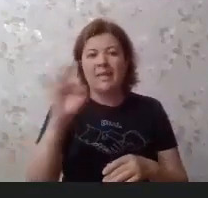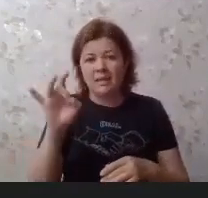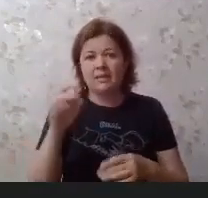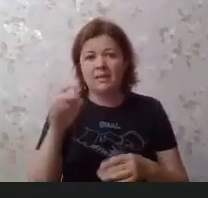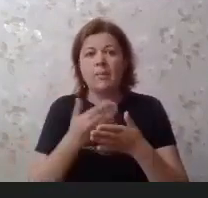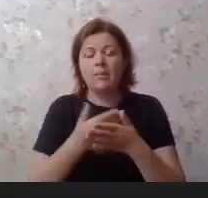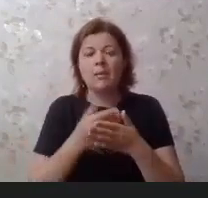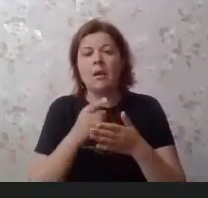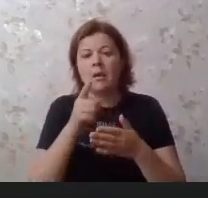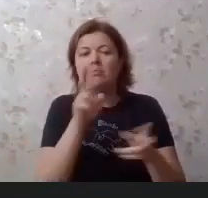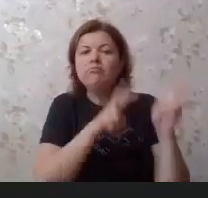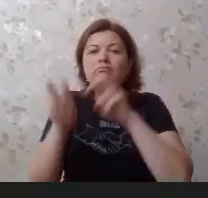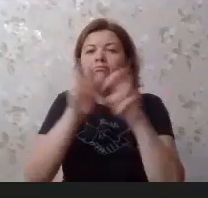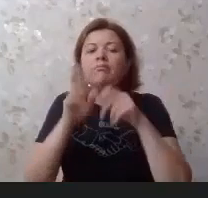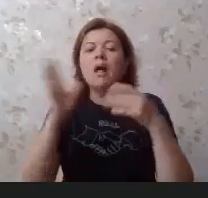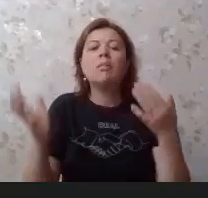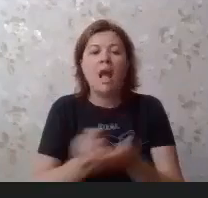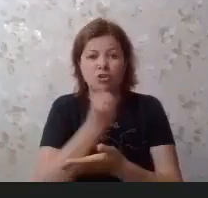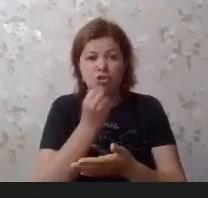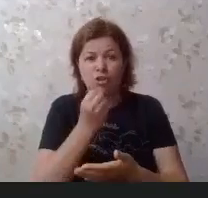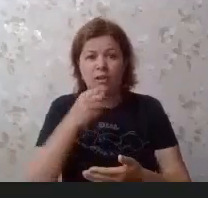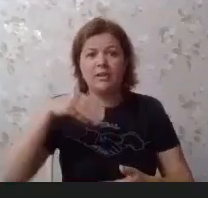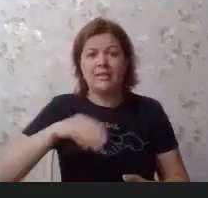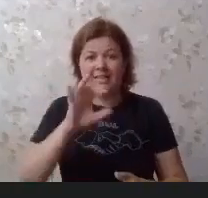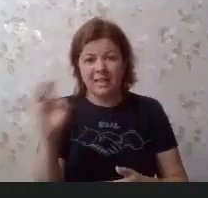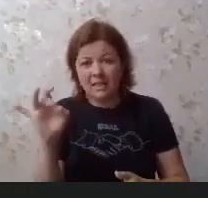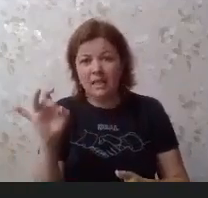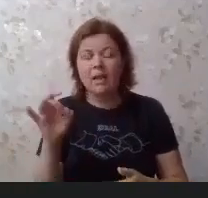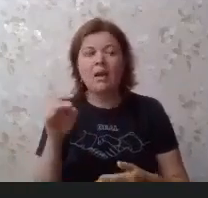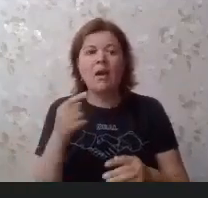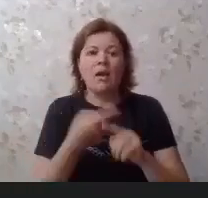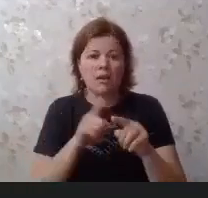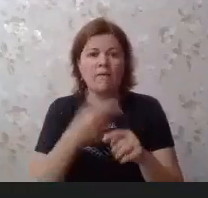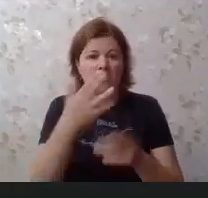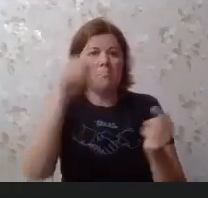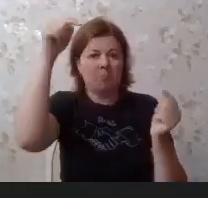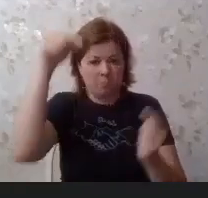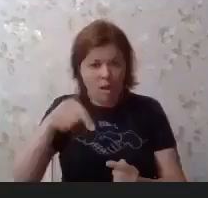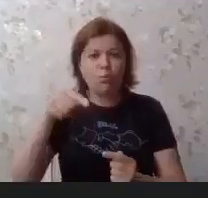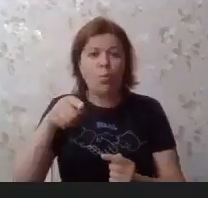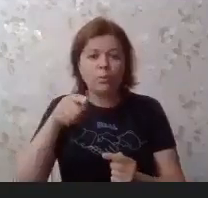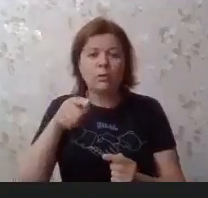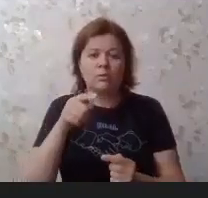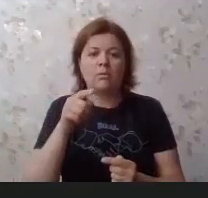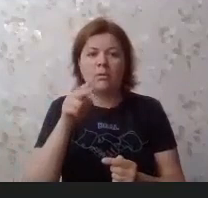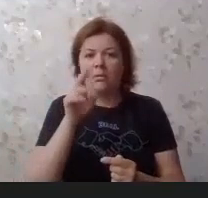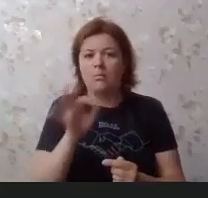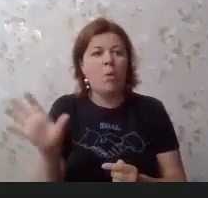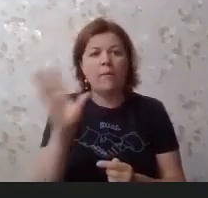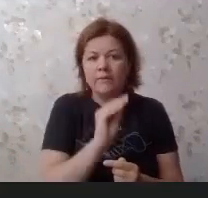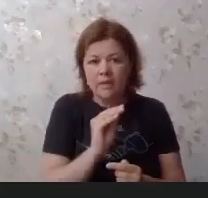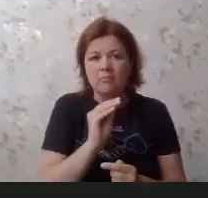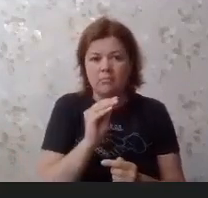нашли, допустим, ТСР, который вам подходит по всем, так сказать,